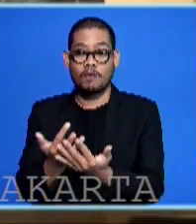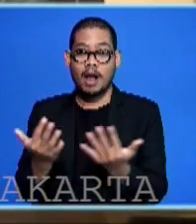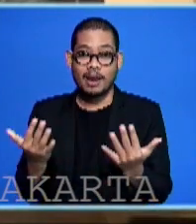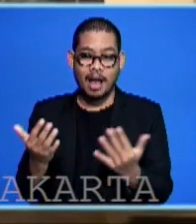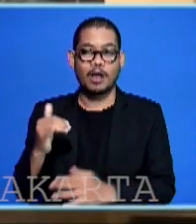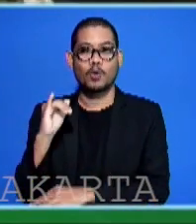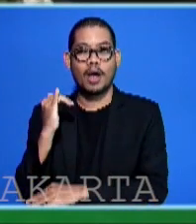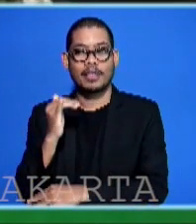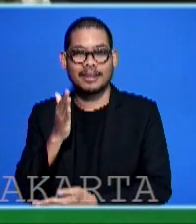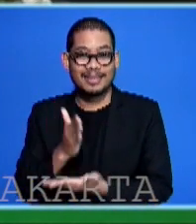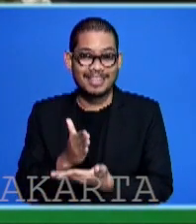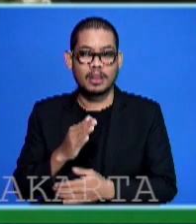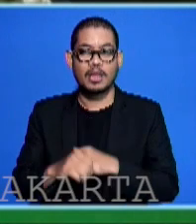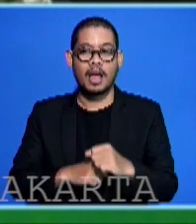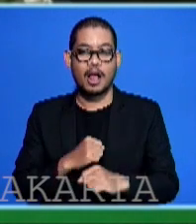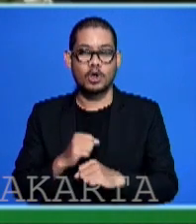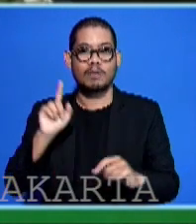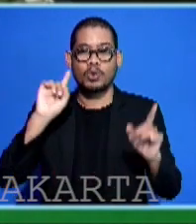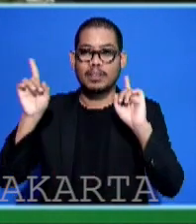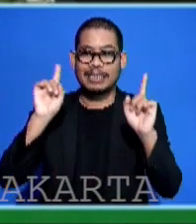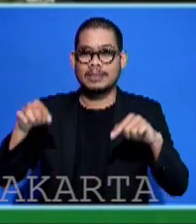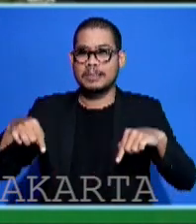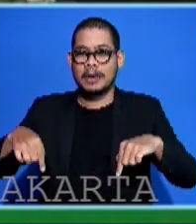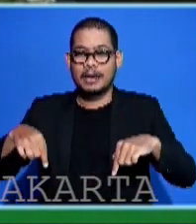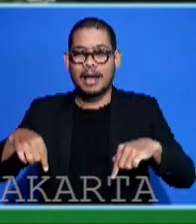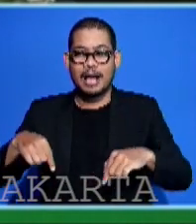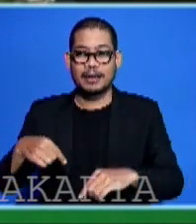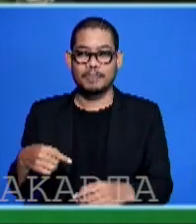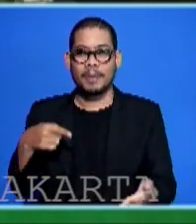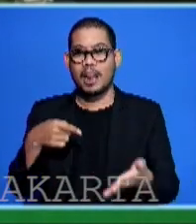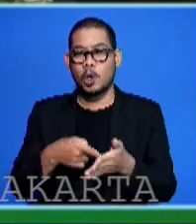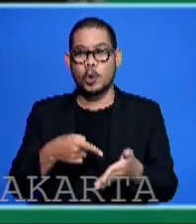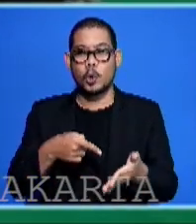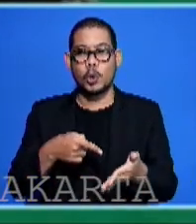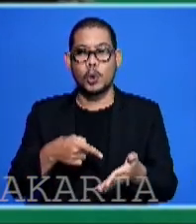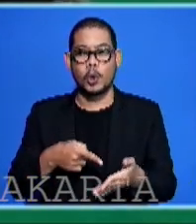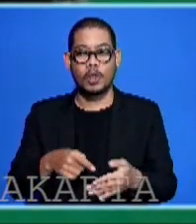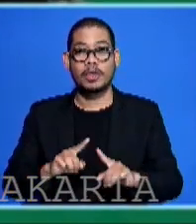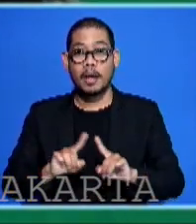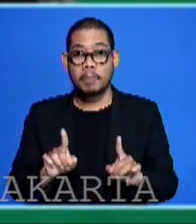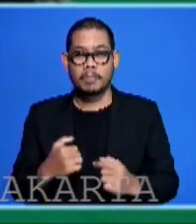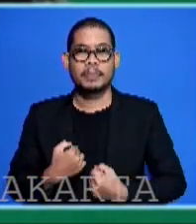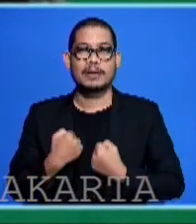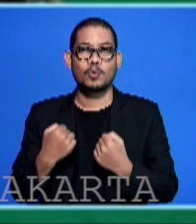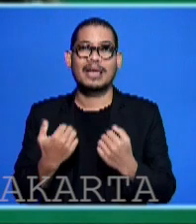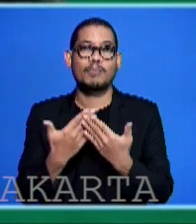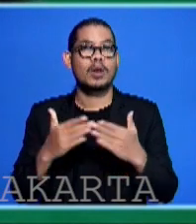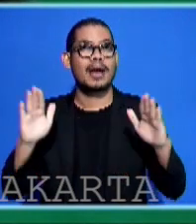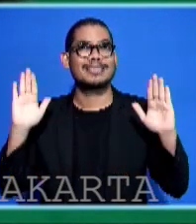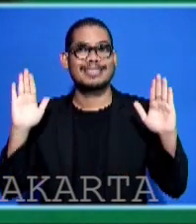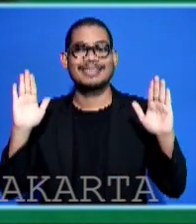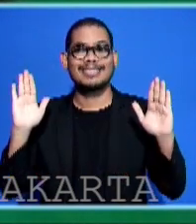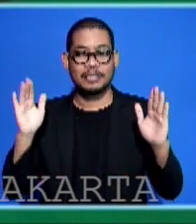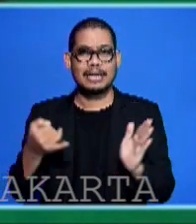Gejolak tahun politik saat ini di waktu menuju Pemilu menjadi momentum untuk memperkuat demokrasi karena dinilai